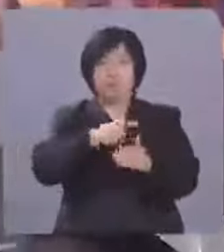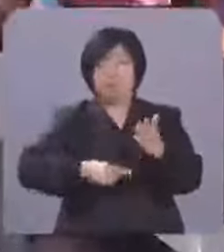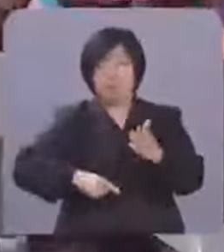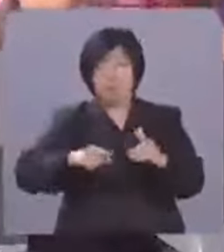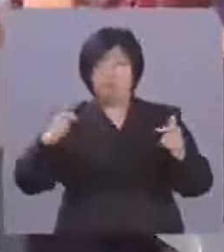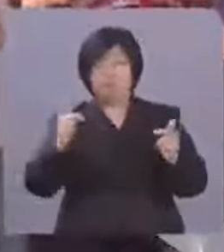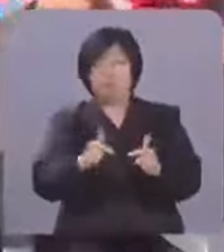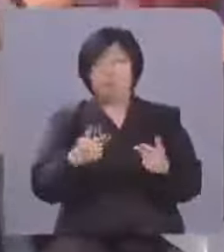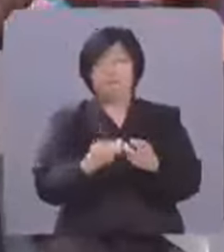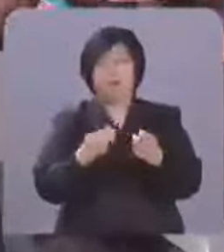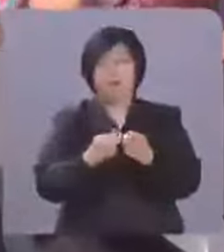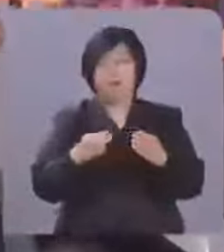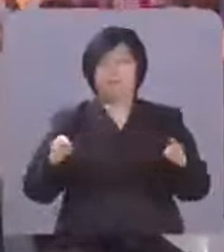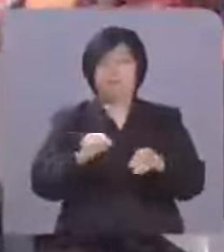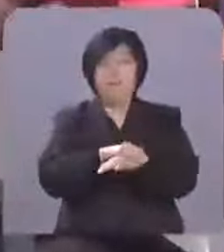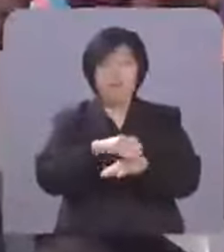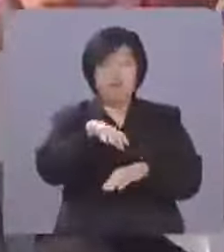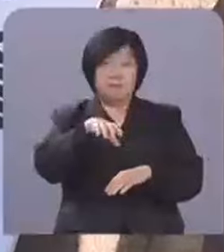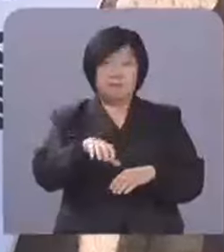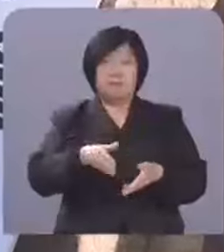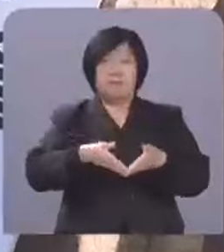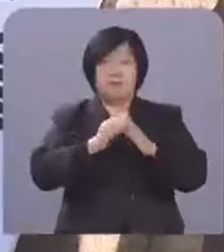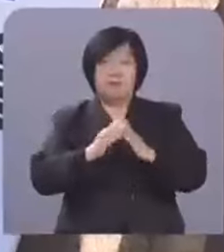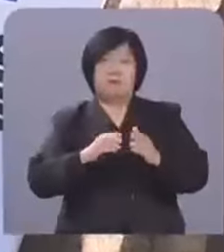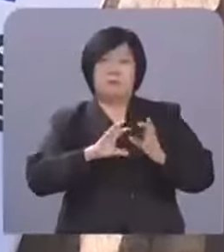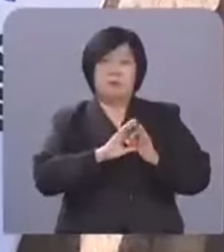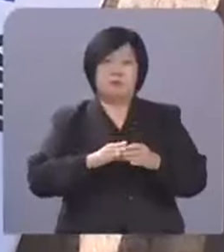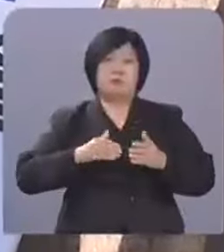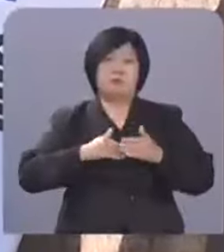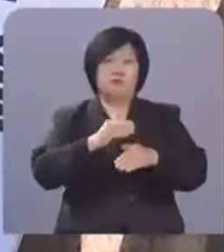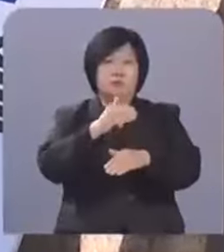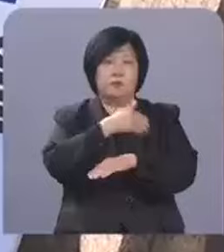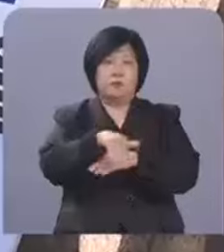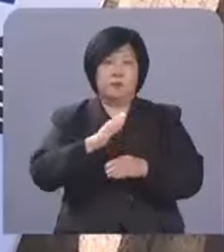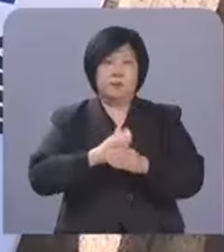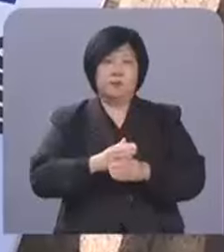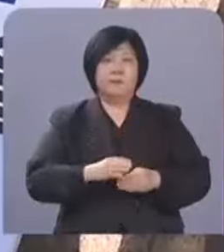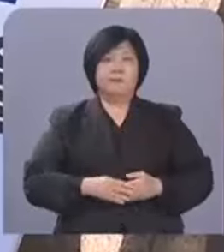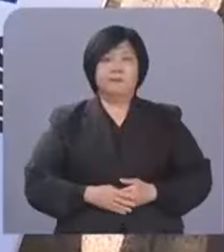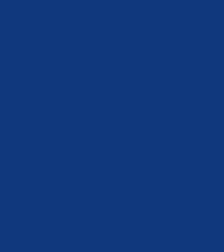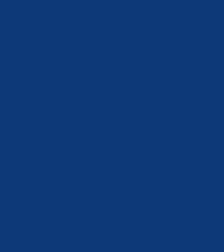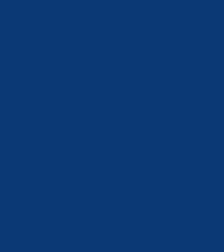훼손을 최소화하는 매립장 건립을 계속 추진하기로 했습니다. KBS 뉴스 김영록입니다.